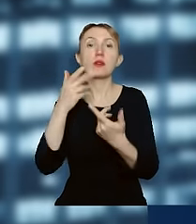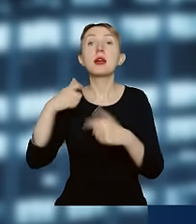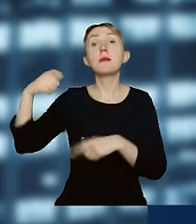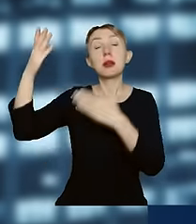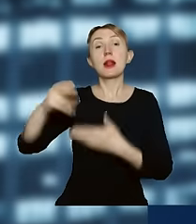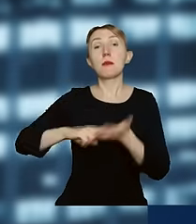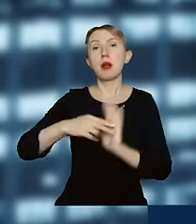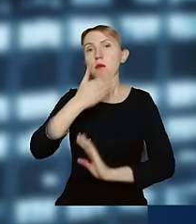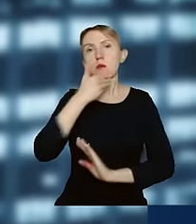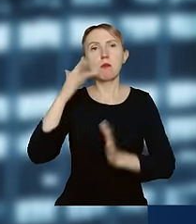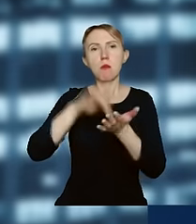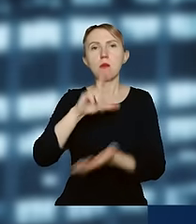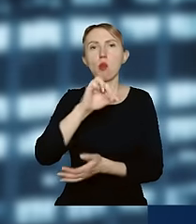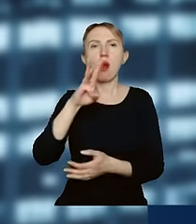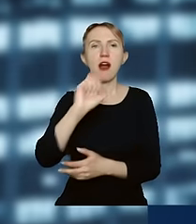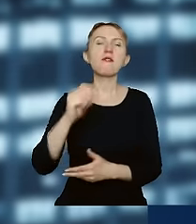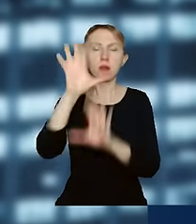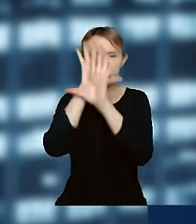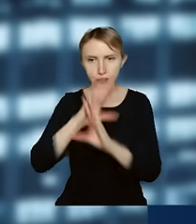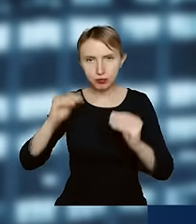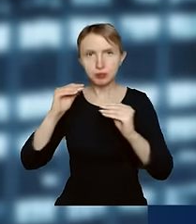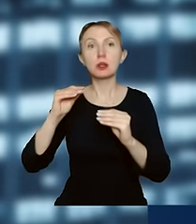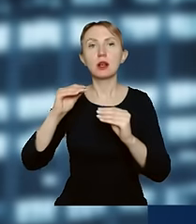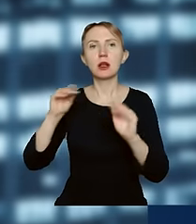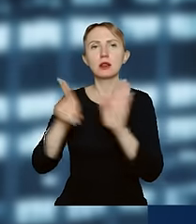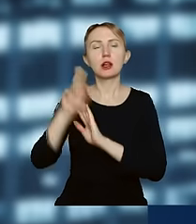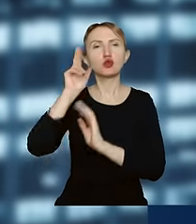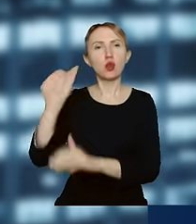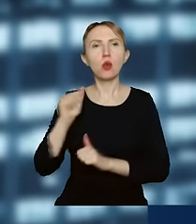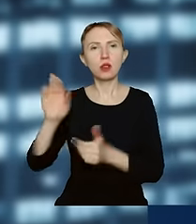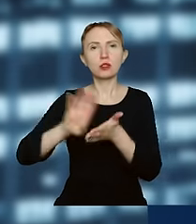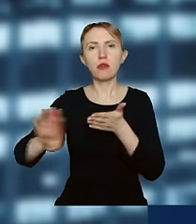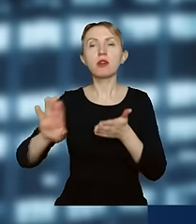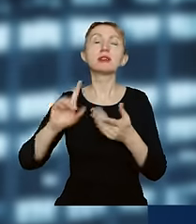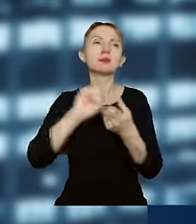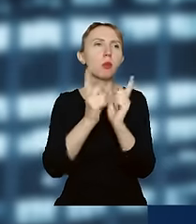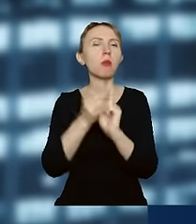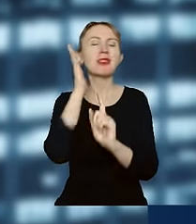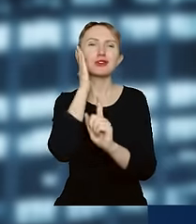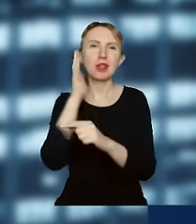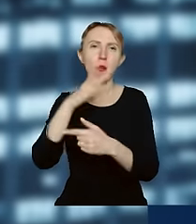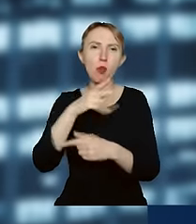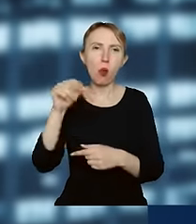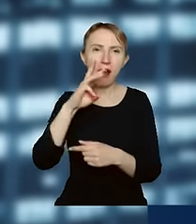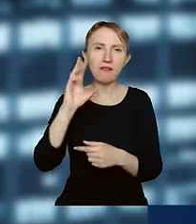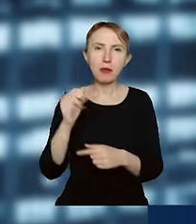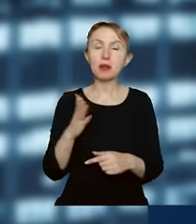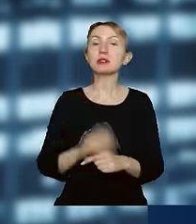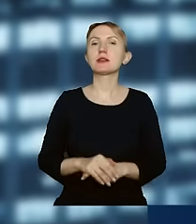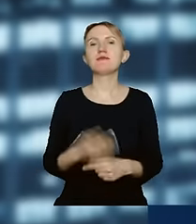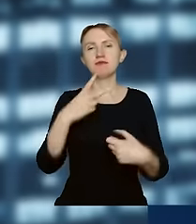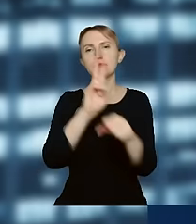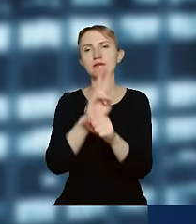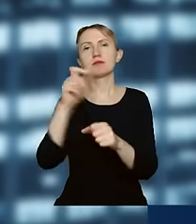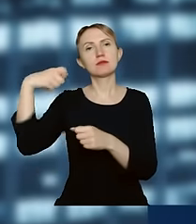Po południu w Mławie prezydent odda cześć żołnierzom wyklętym, spotka się z mieszkańcami Mławy. Prezydent objął swoim patronatem